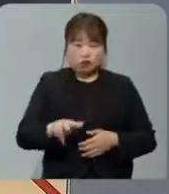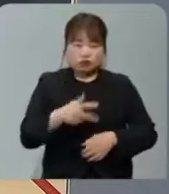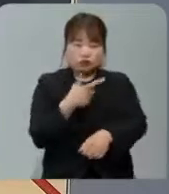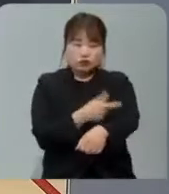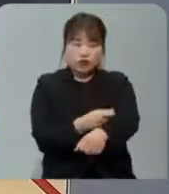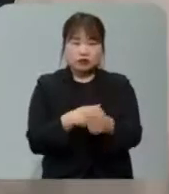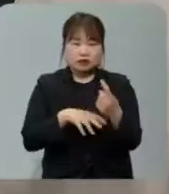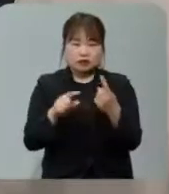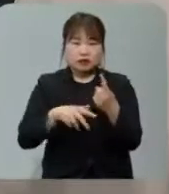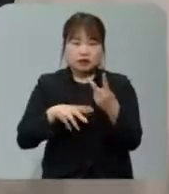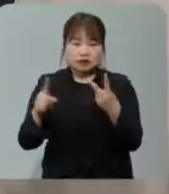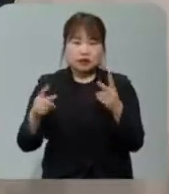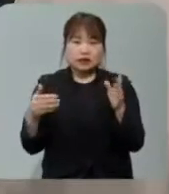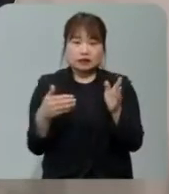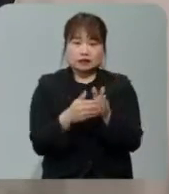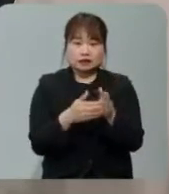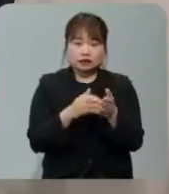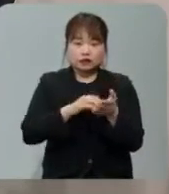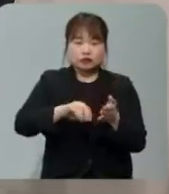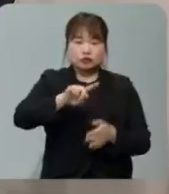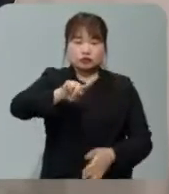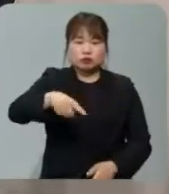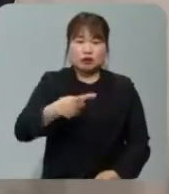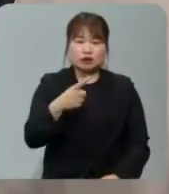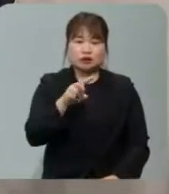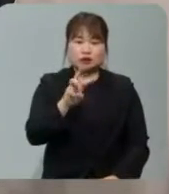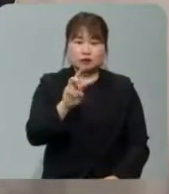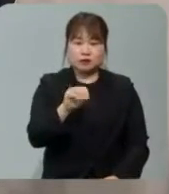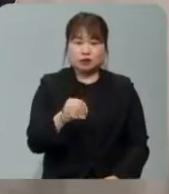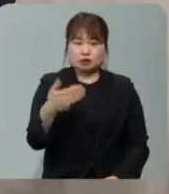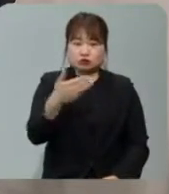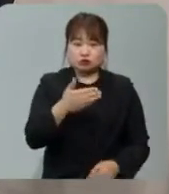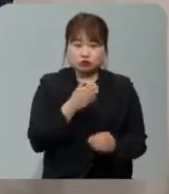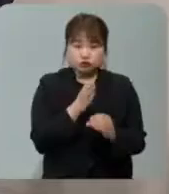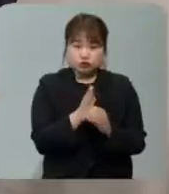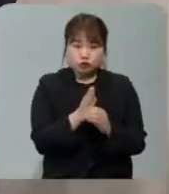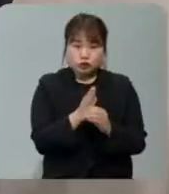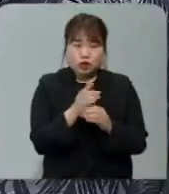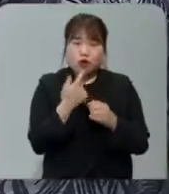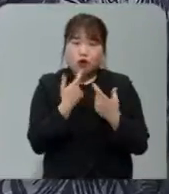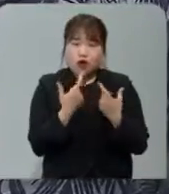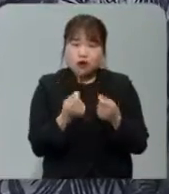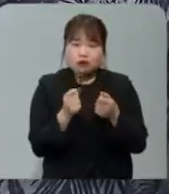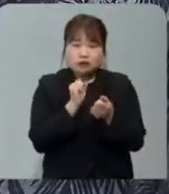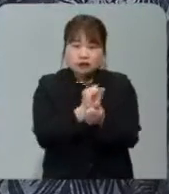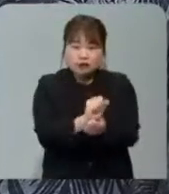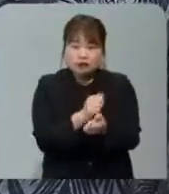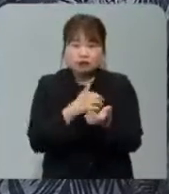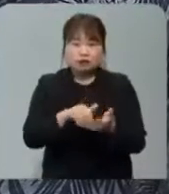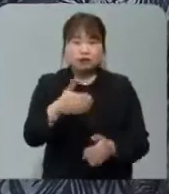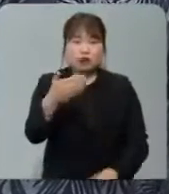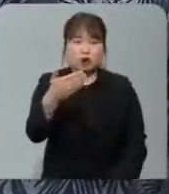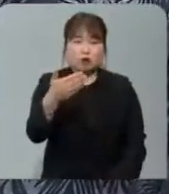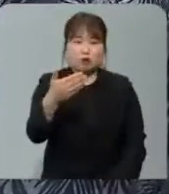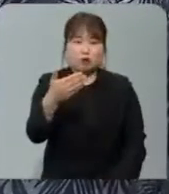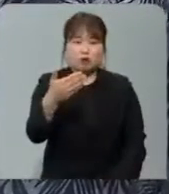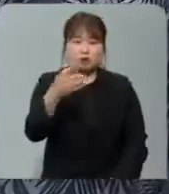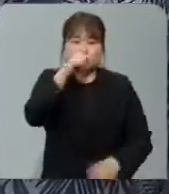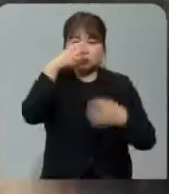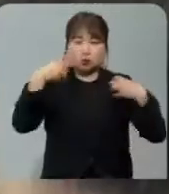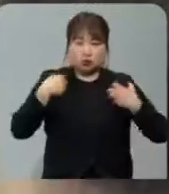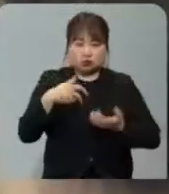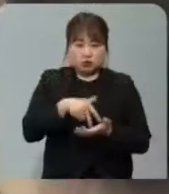접종을 2차까지 마친 103만 9천여 명 가운데 돌파 감염 추정 사례는 9명. 방역 당국은 돌파 감염